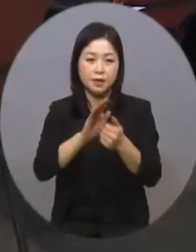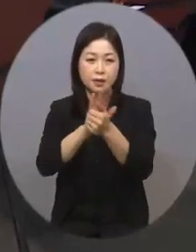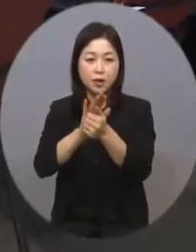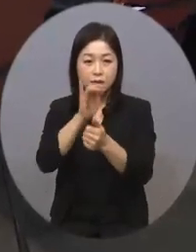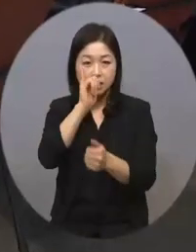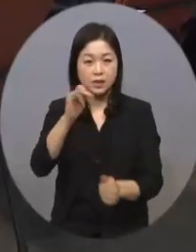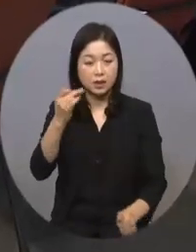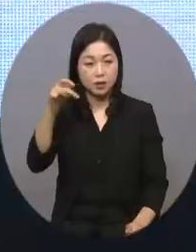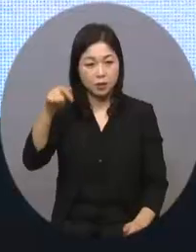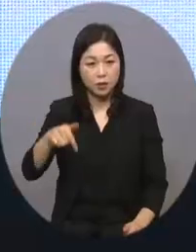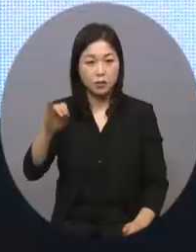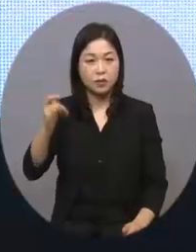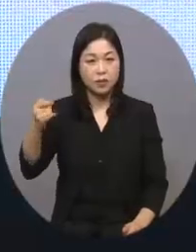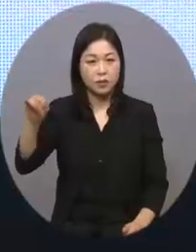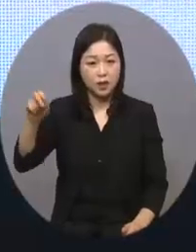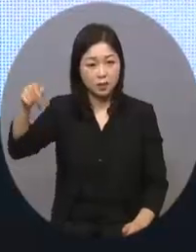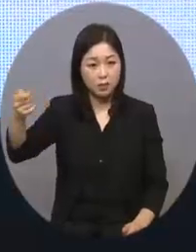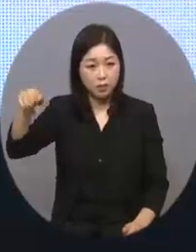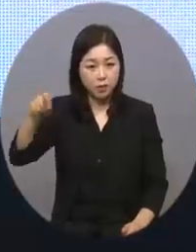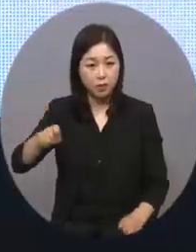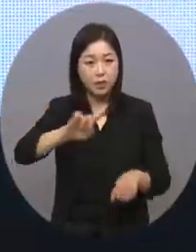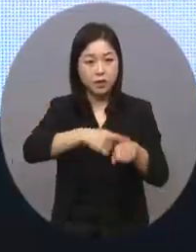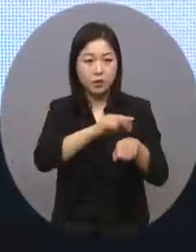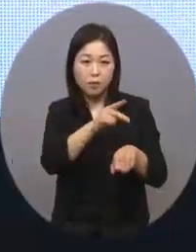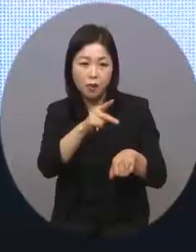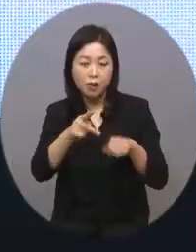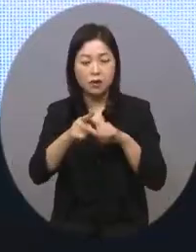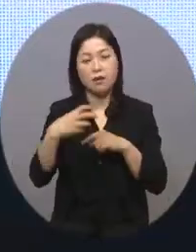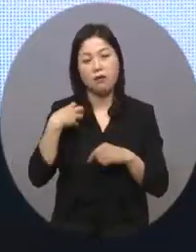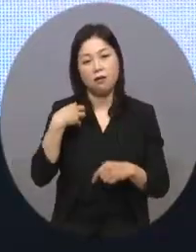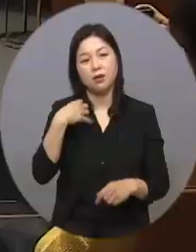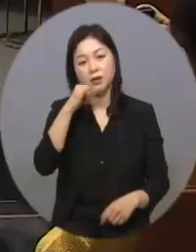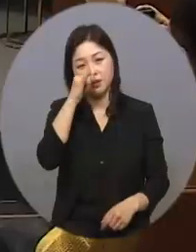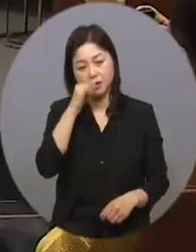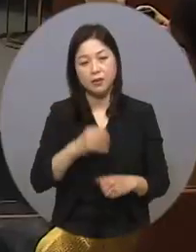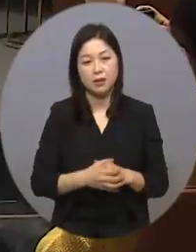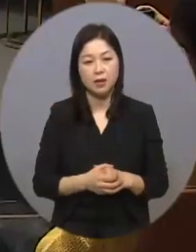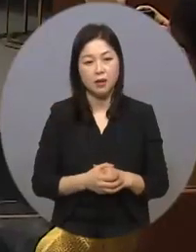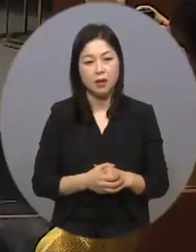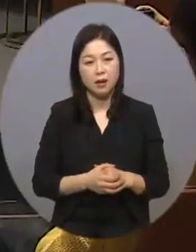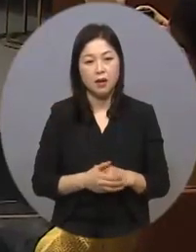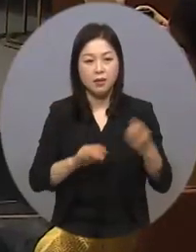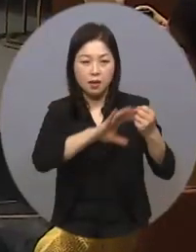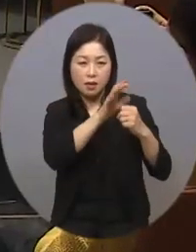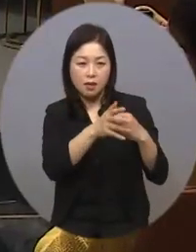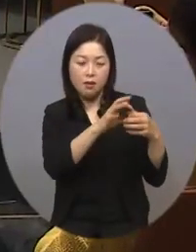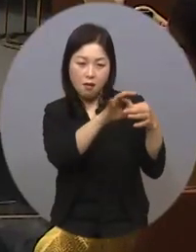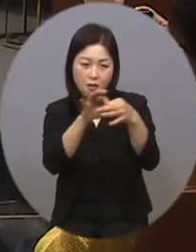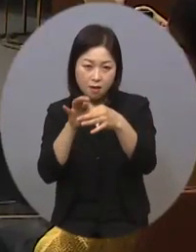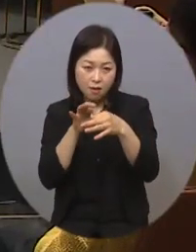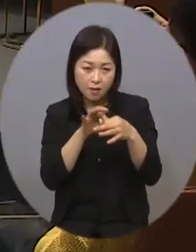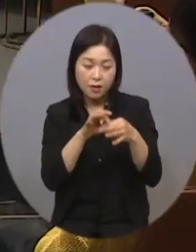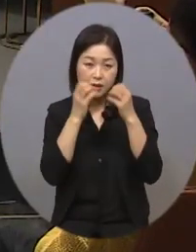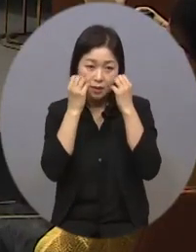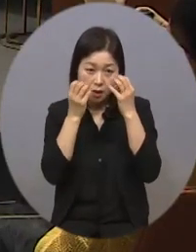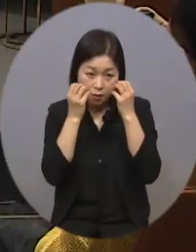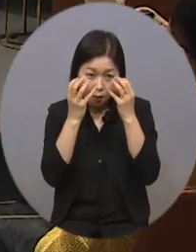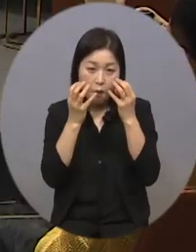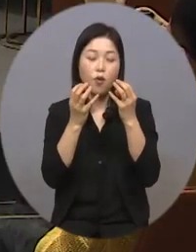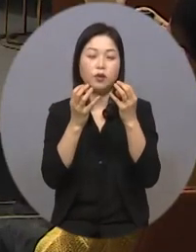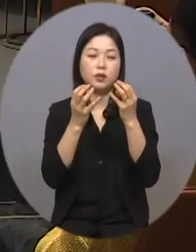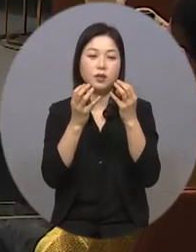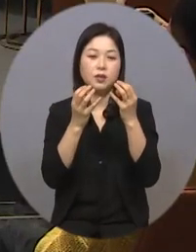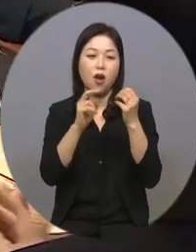플랫폼은 자동 번역 기능을 갖춘 메신저입니다 3 개인을 하나로 연결하기 위한 새로운 글로벌 메신저 로 주목받고